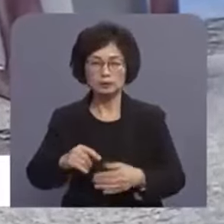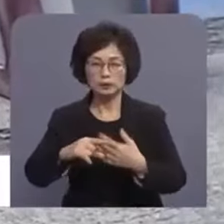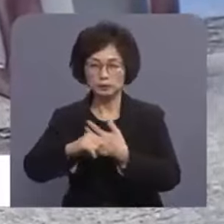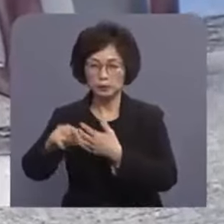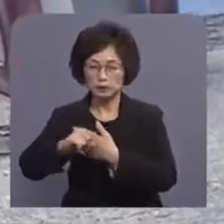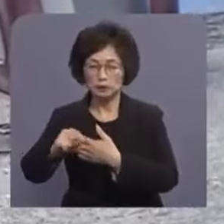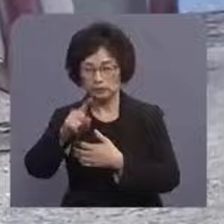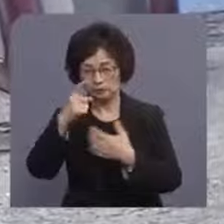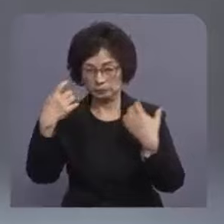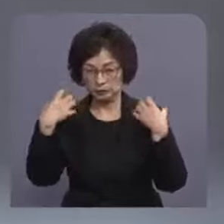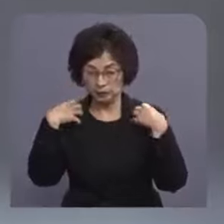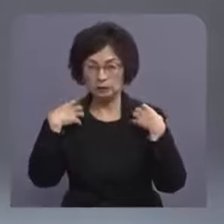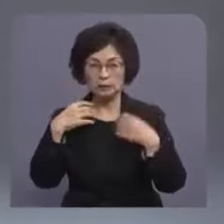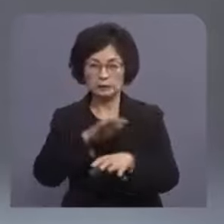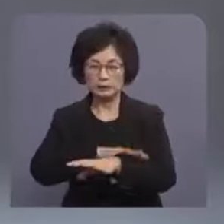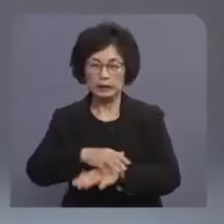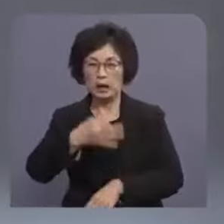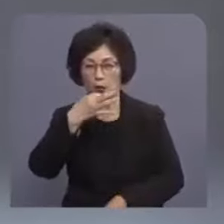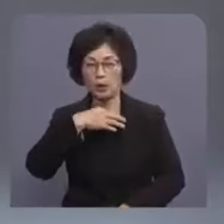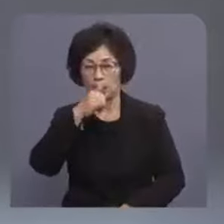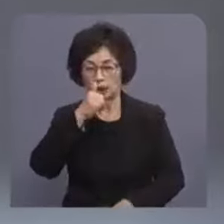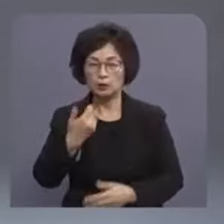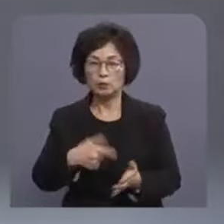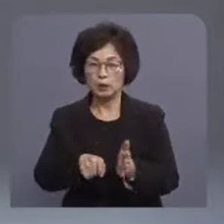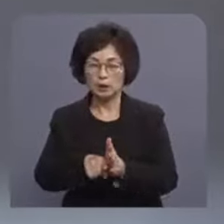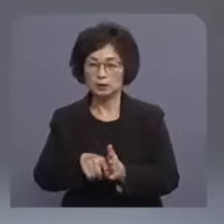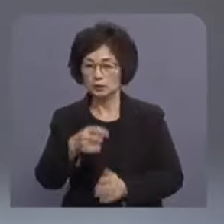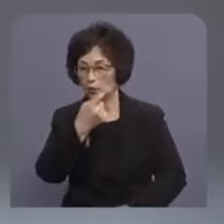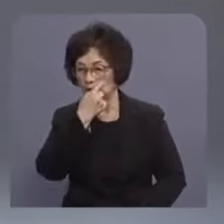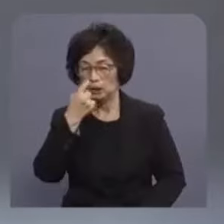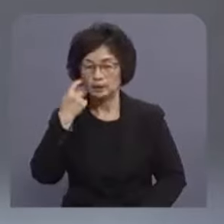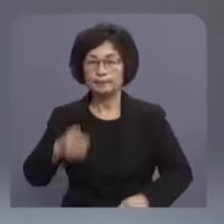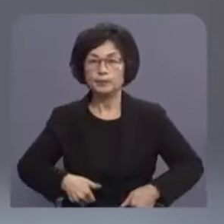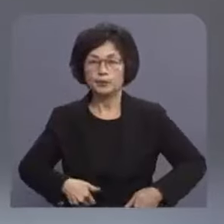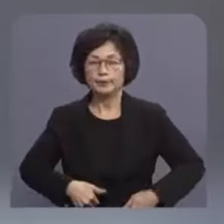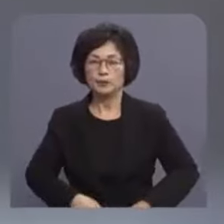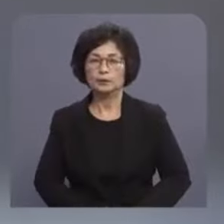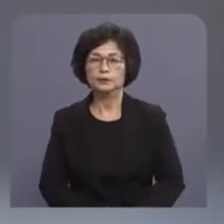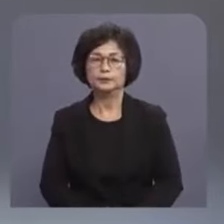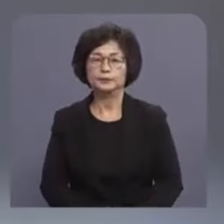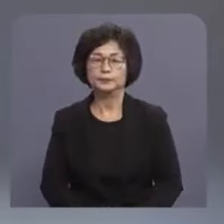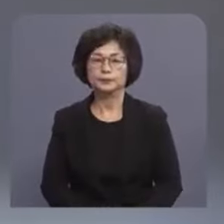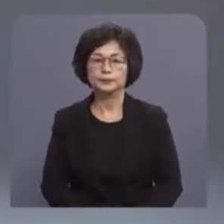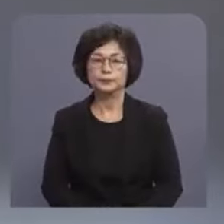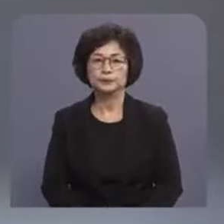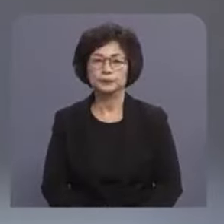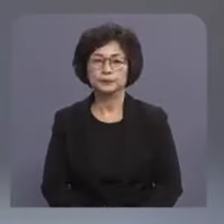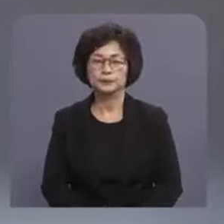실효성을 높이도록 제대로 된 점검이 필요합니다. KBS 뉴스 서정윤입니다.